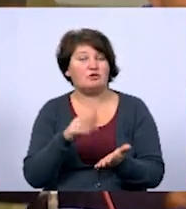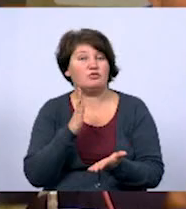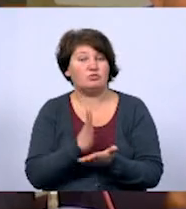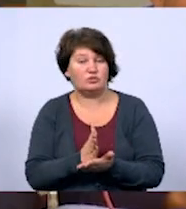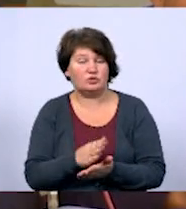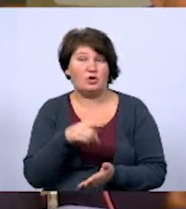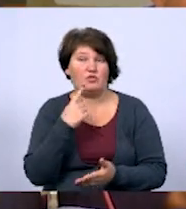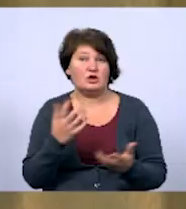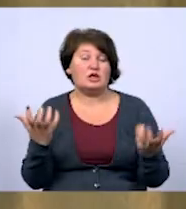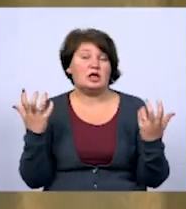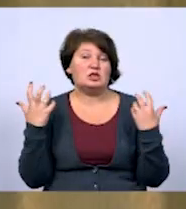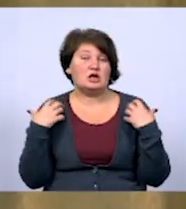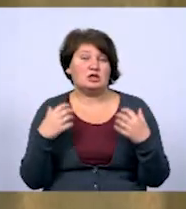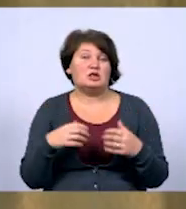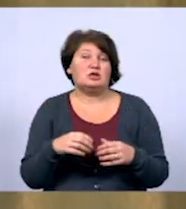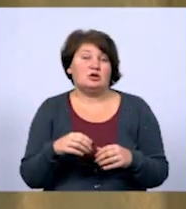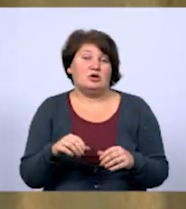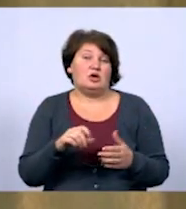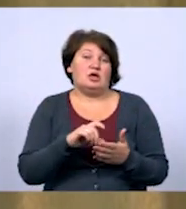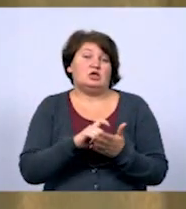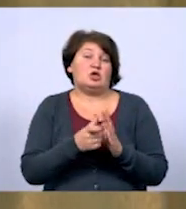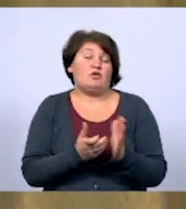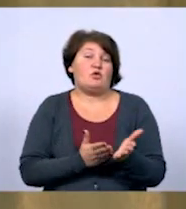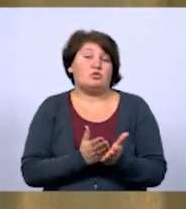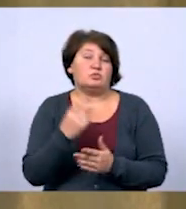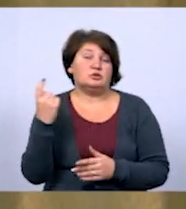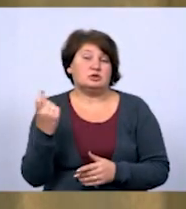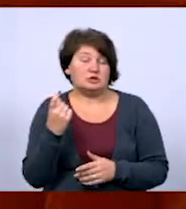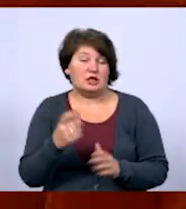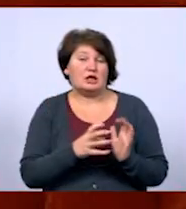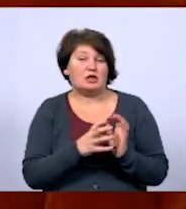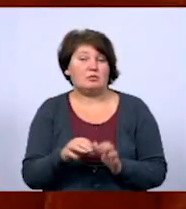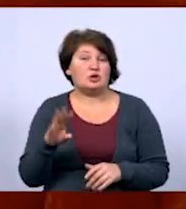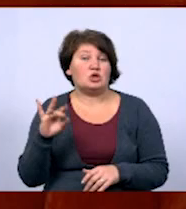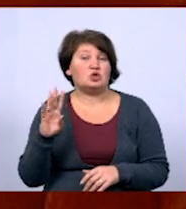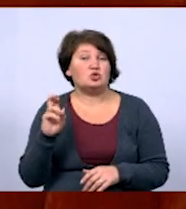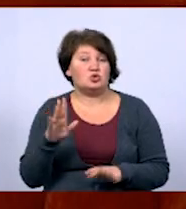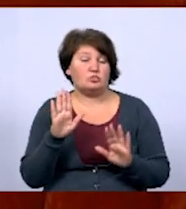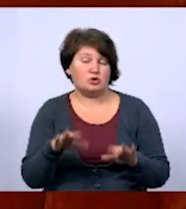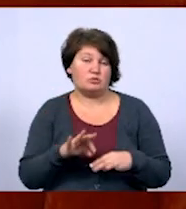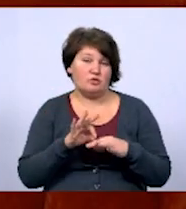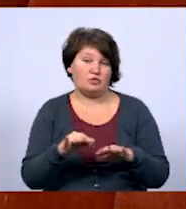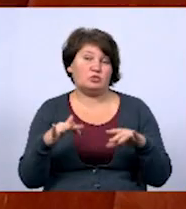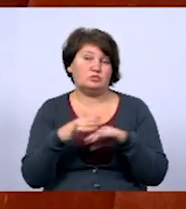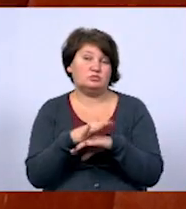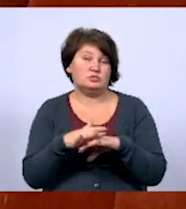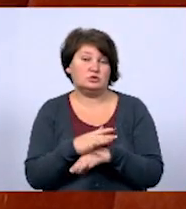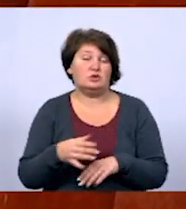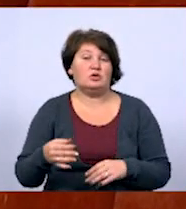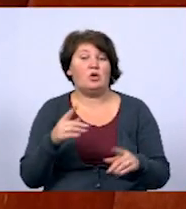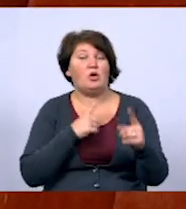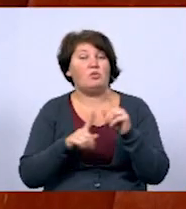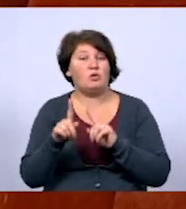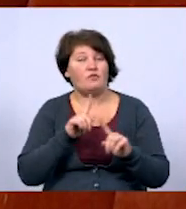житлово-комунального господарства, транспорту та благоустрою Тлумацької ОТГ Олег Присяжнюк. Потім проведуть розрахунки, громадські обговорення і